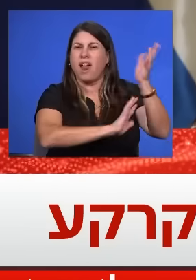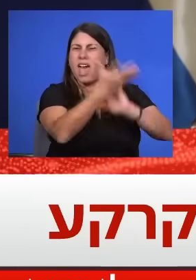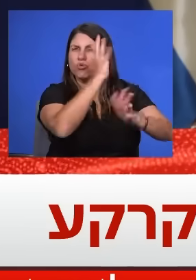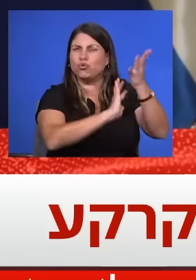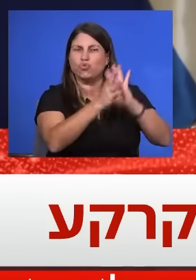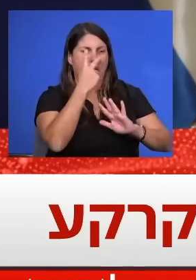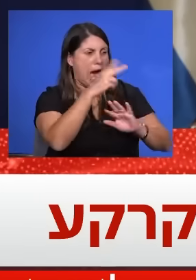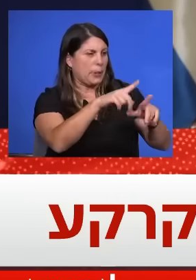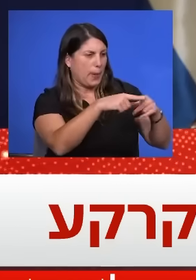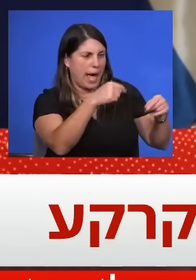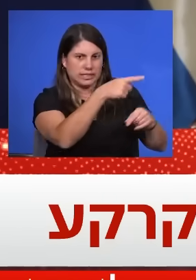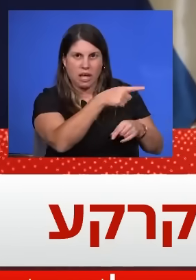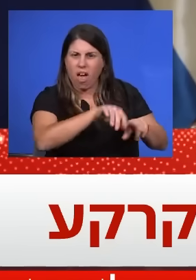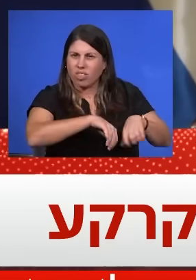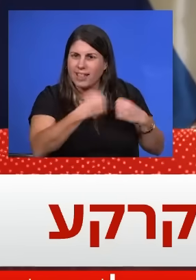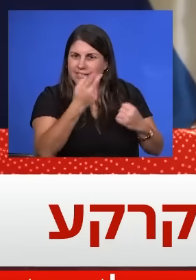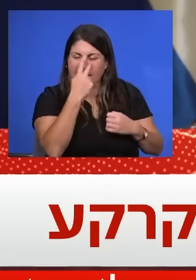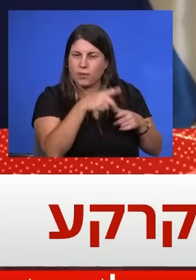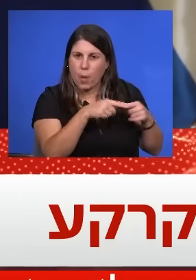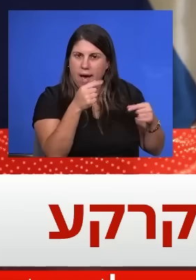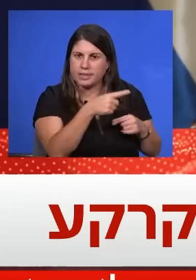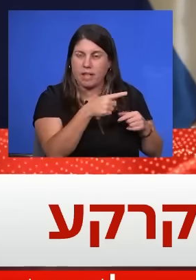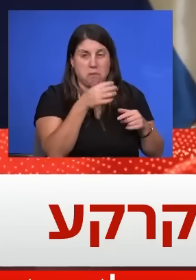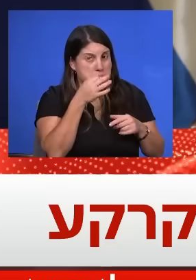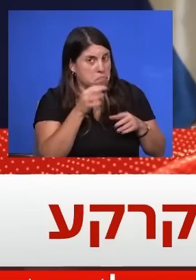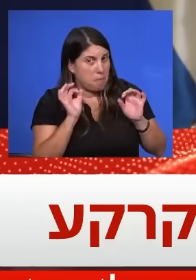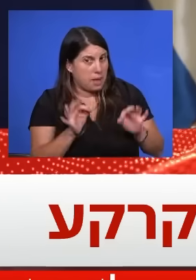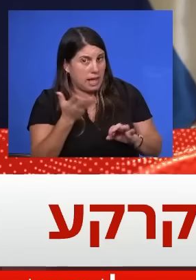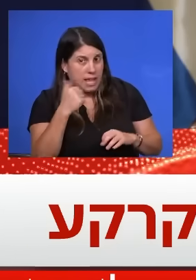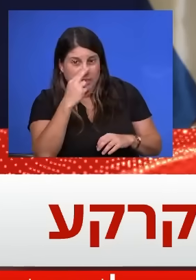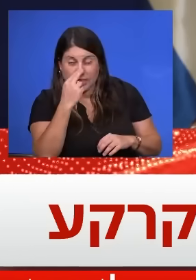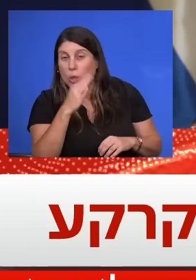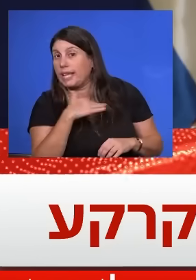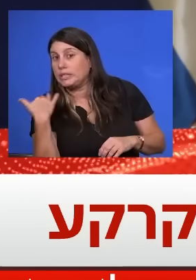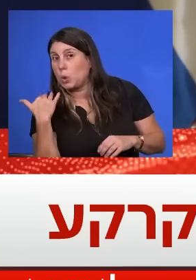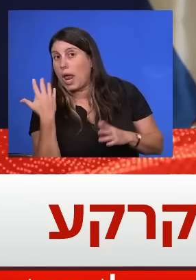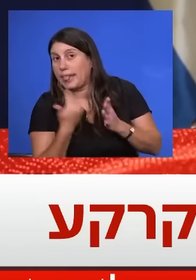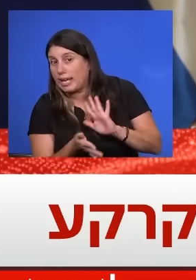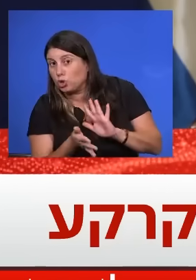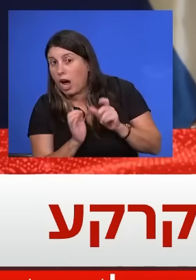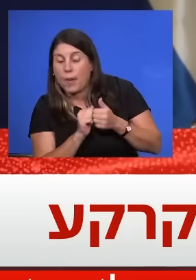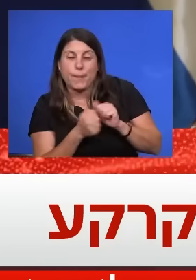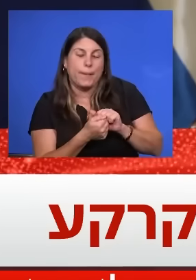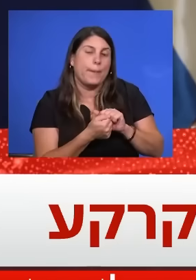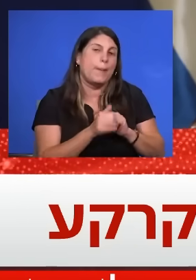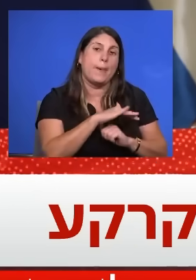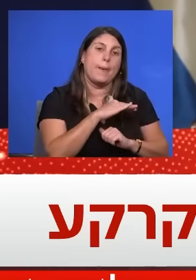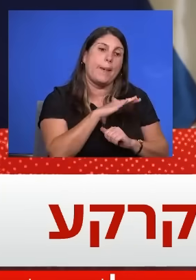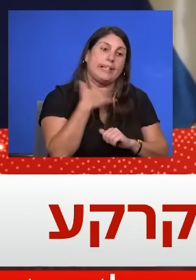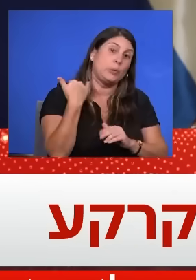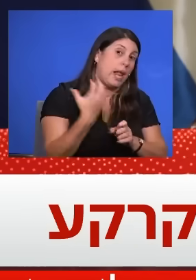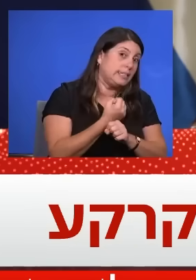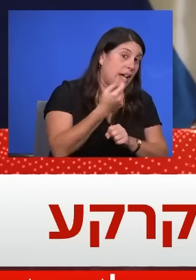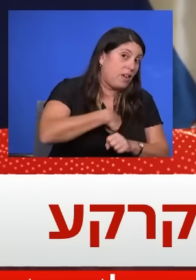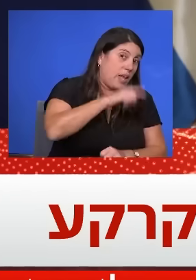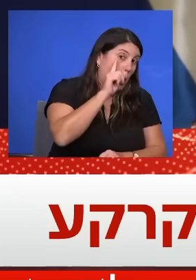שם למבנים. האם באמת זה היה ניסיון חיסול שנכשל או חיסול שהצליח ואנחנו עדיין לא יודעים עליו? על זה עדיין אין